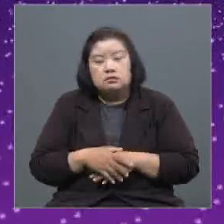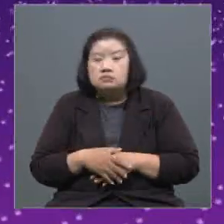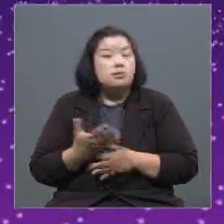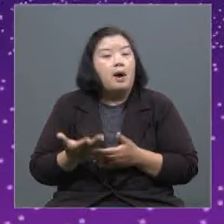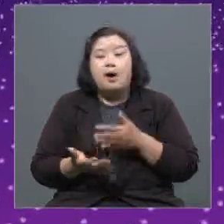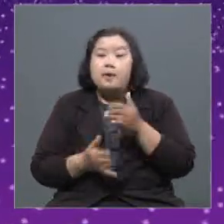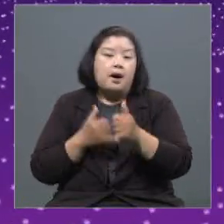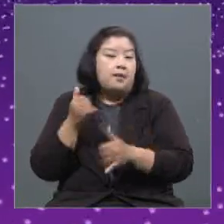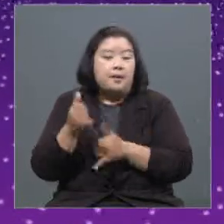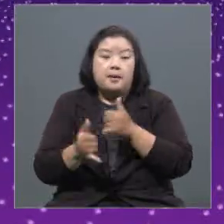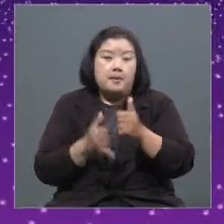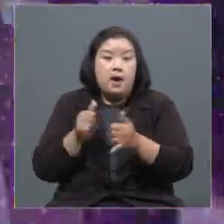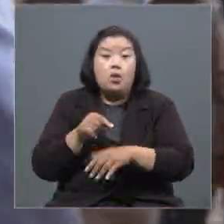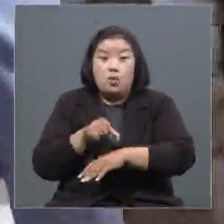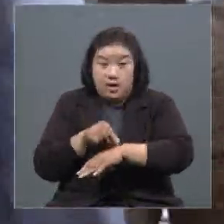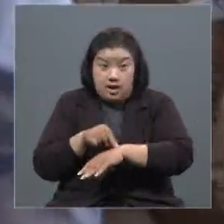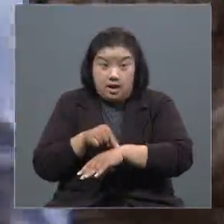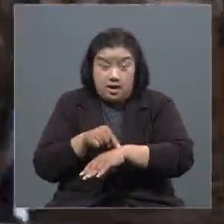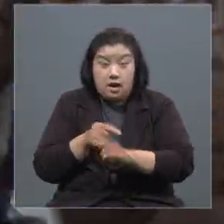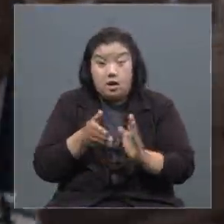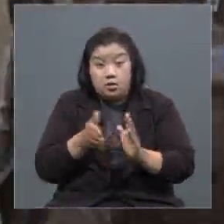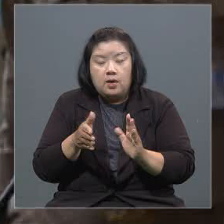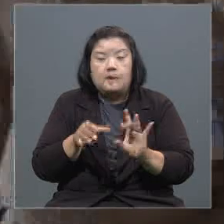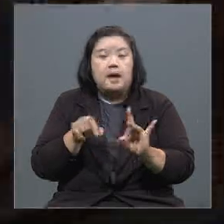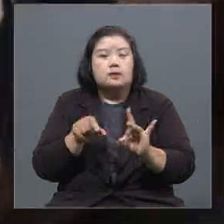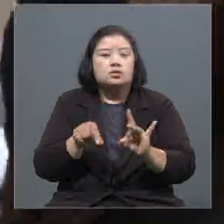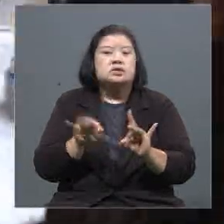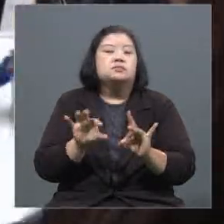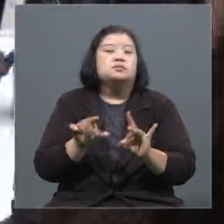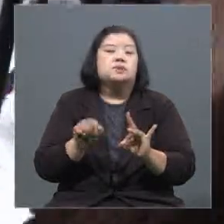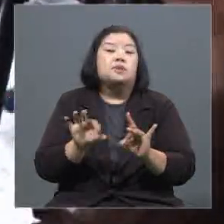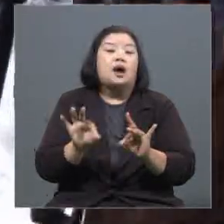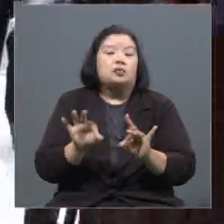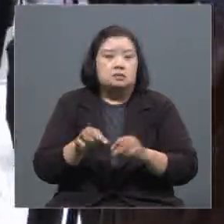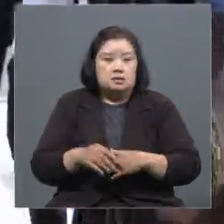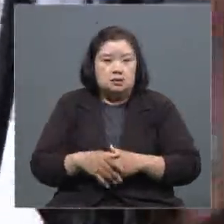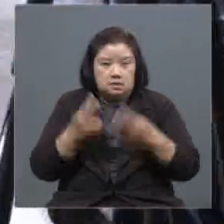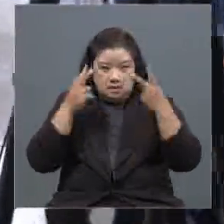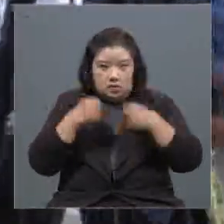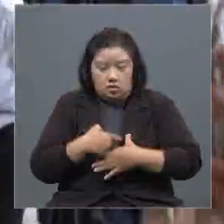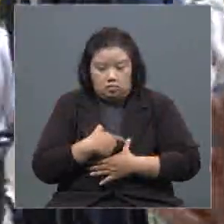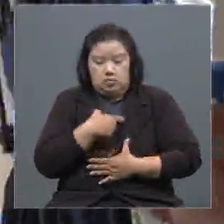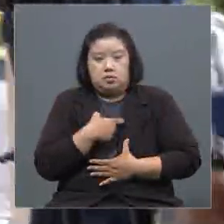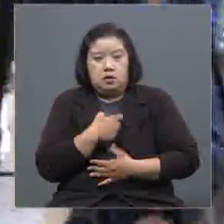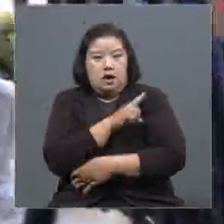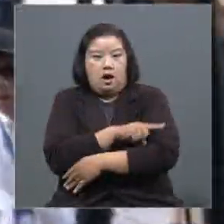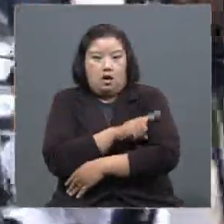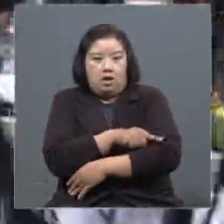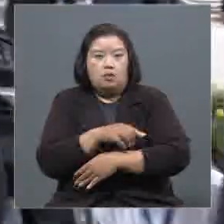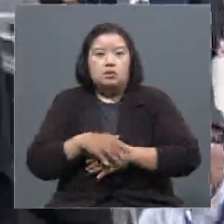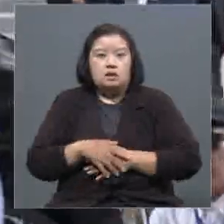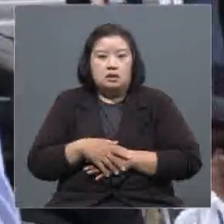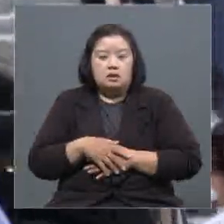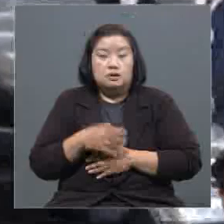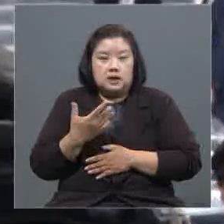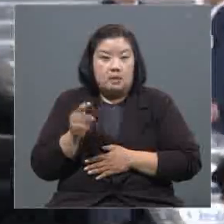ทางกันมาจนกระทั่งเวลาสักประมาณ 88:29นท่านนายกสวมชุดขาวอย่างเท่เลยเดินลงมาจากตึกไทยคู่ฟ้า